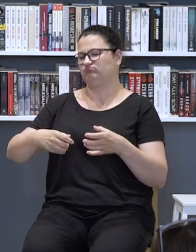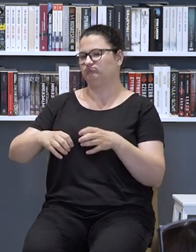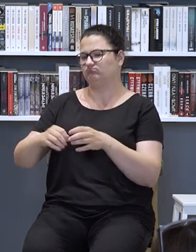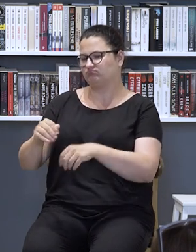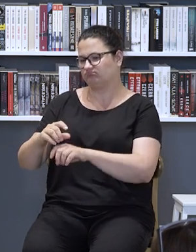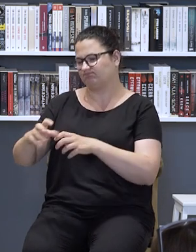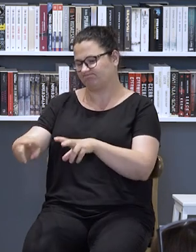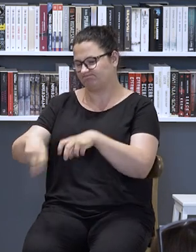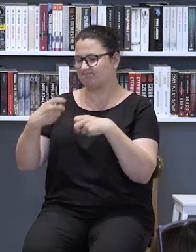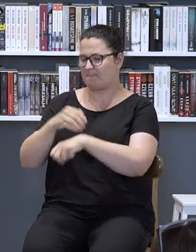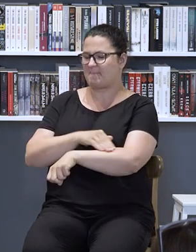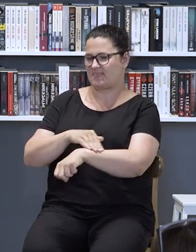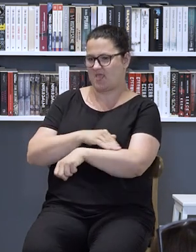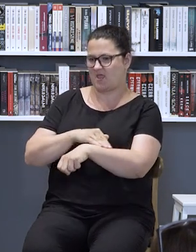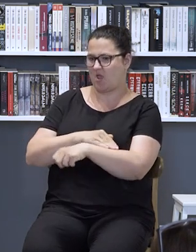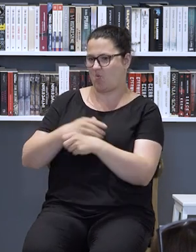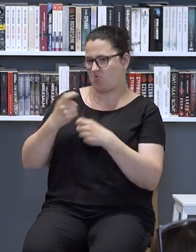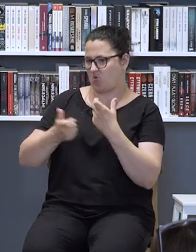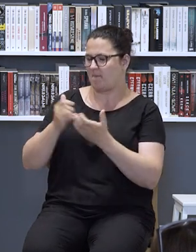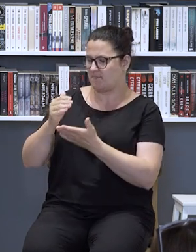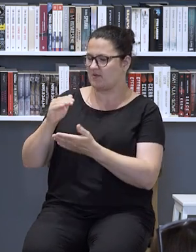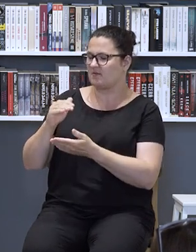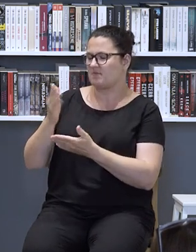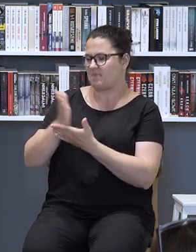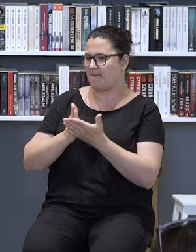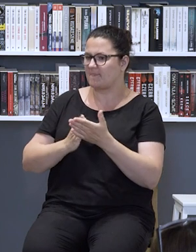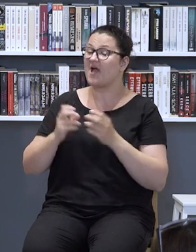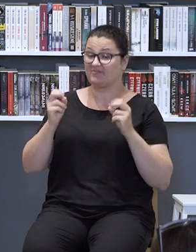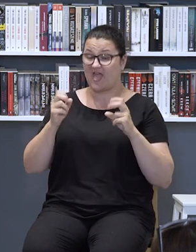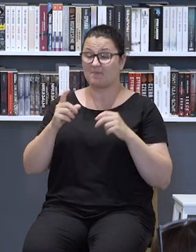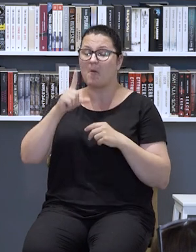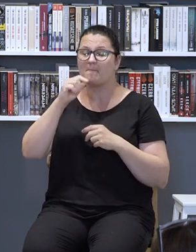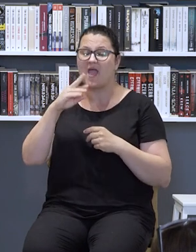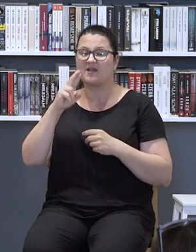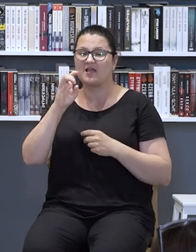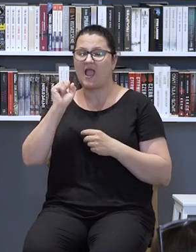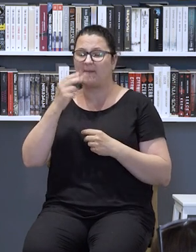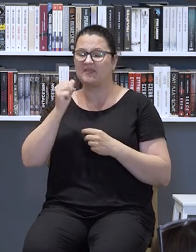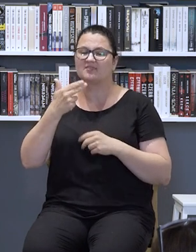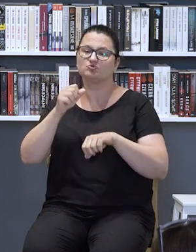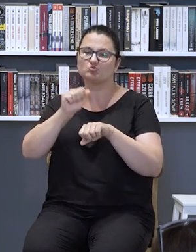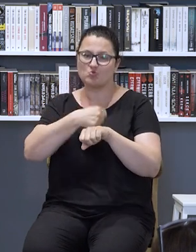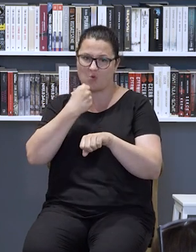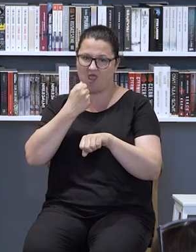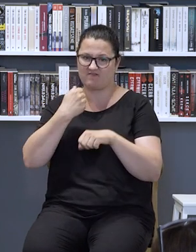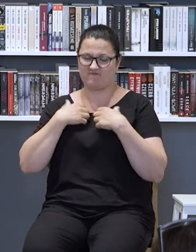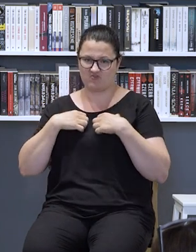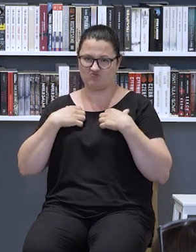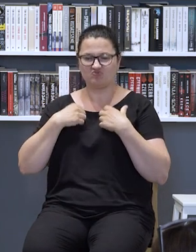ten materiał, z którego zostanie wykonana ta mapa. Tak, pergamin to jest skóra i święte księgi tworzono